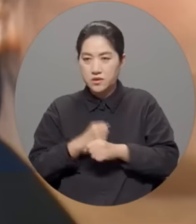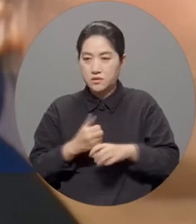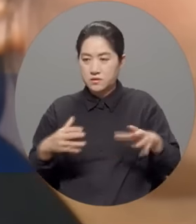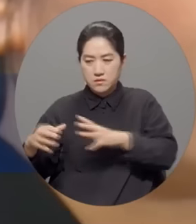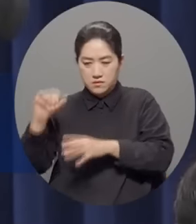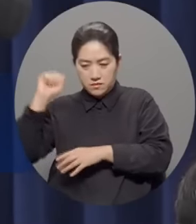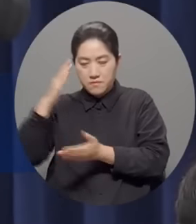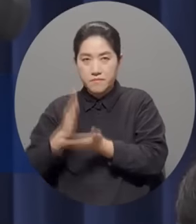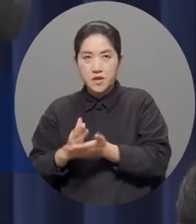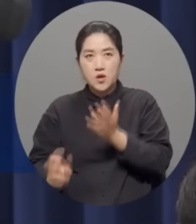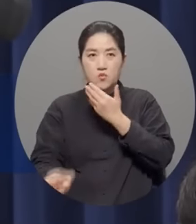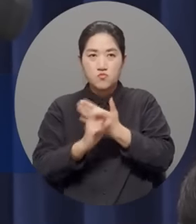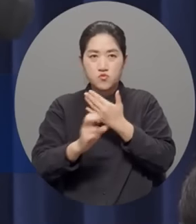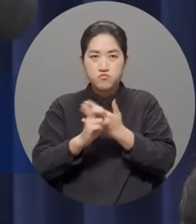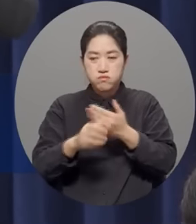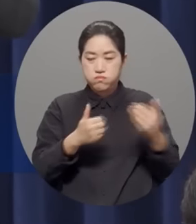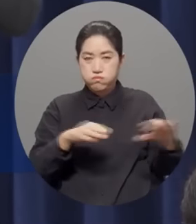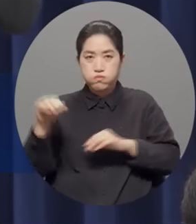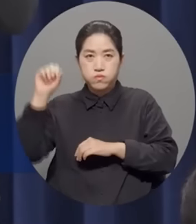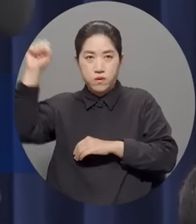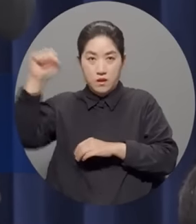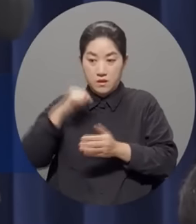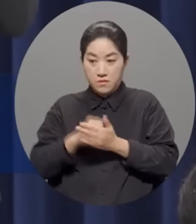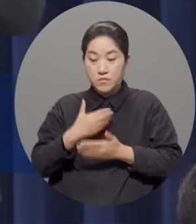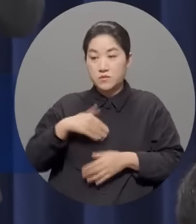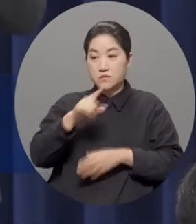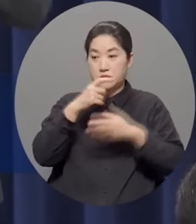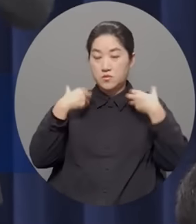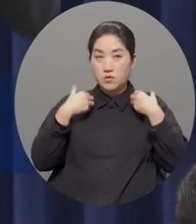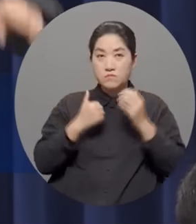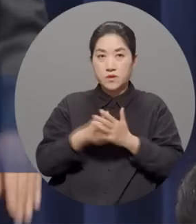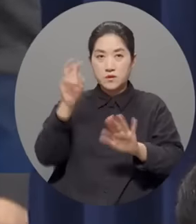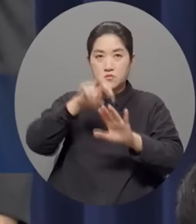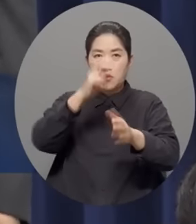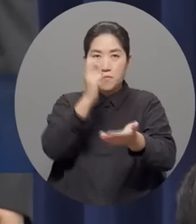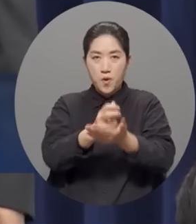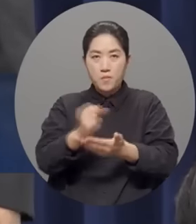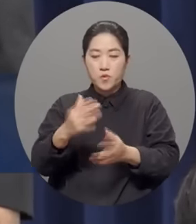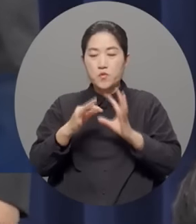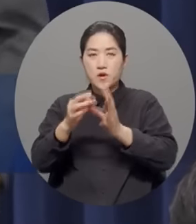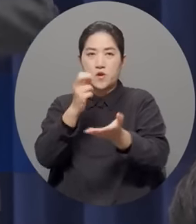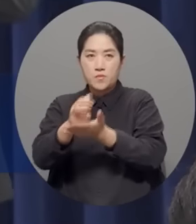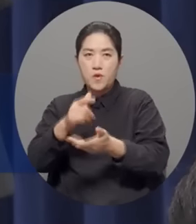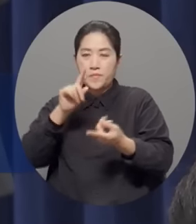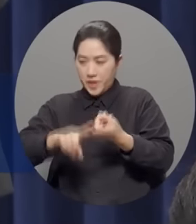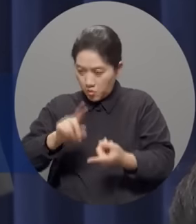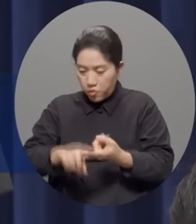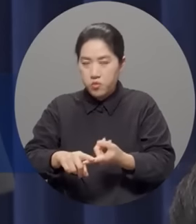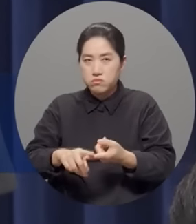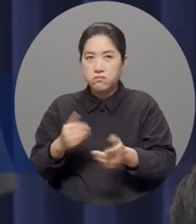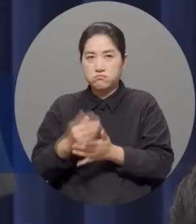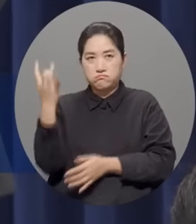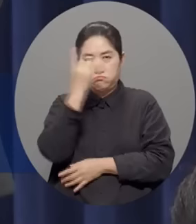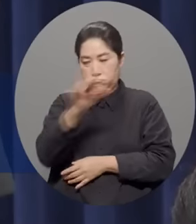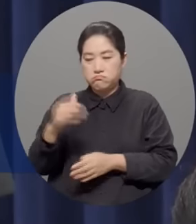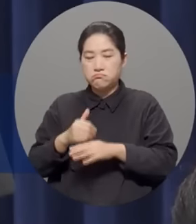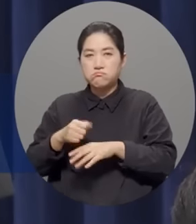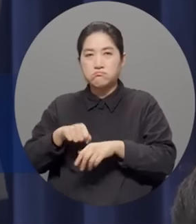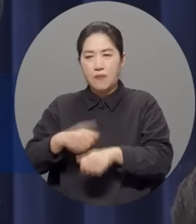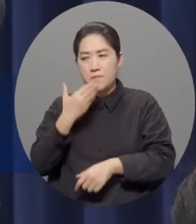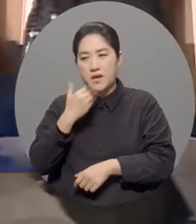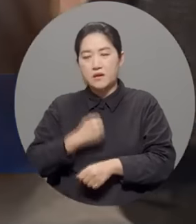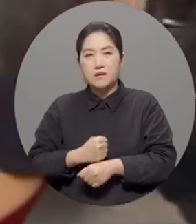불법 집단행동을 하게 된다면 저희는 의료법 그리고 관련법에 따라 가지고 단호한 조치를